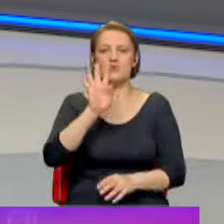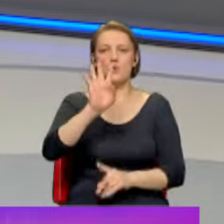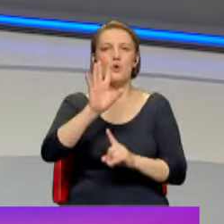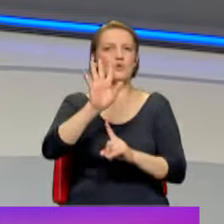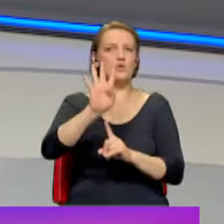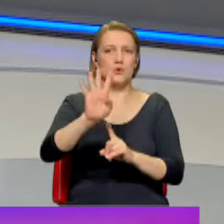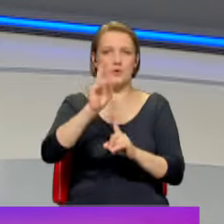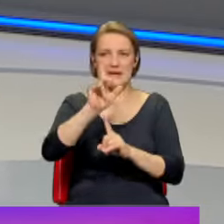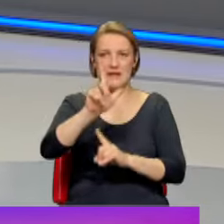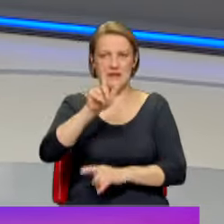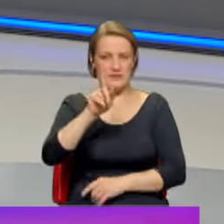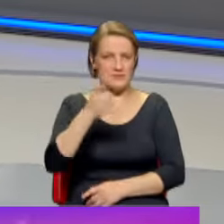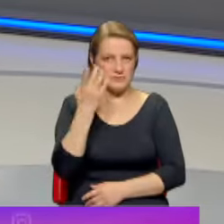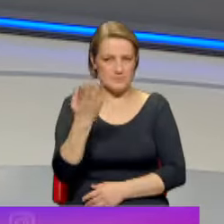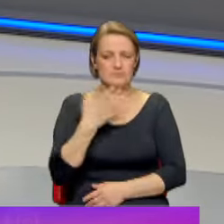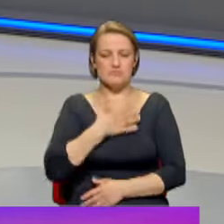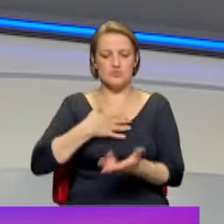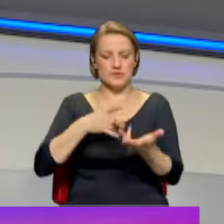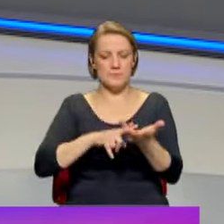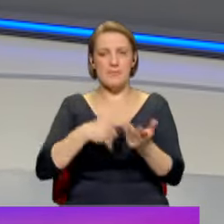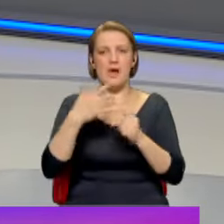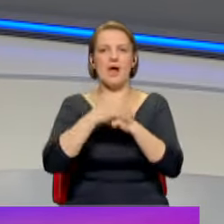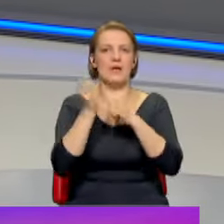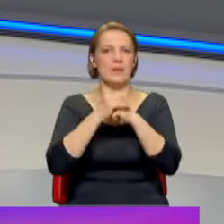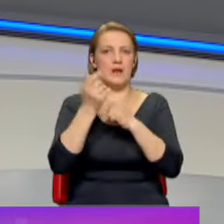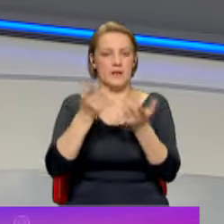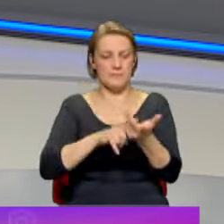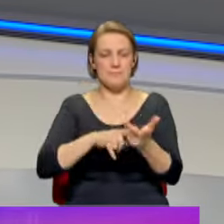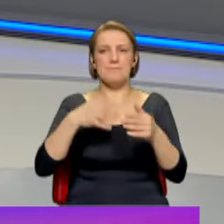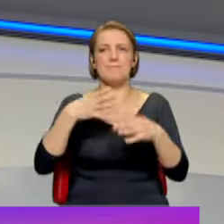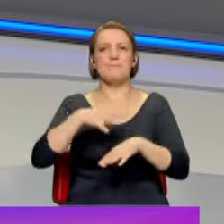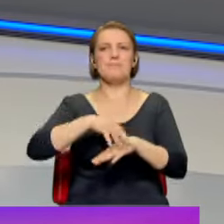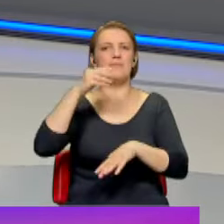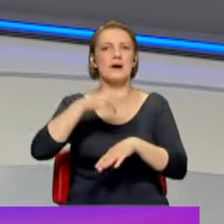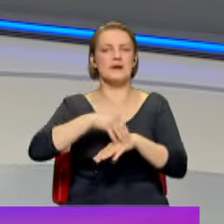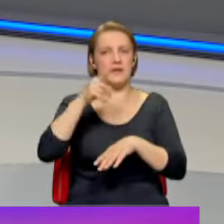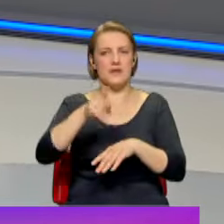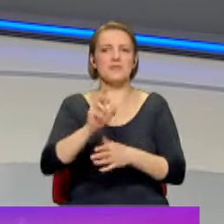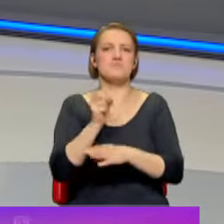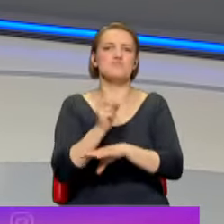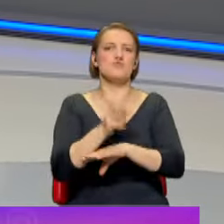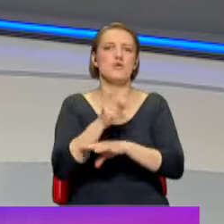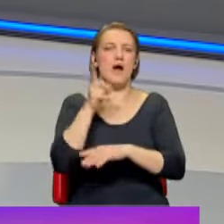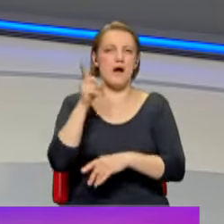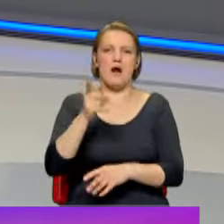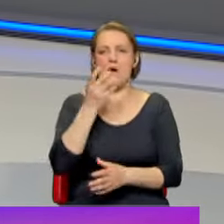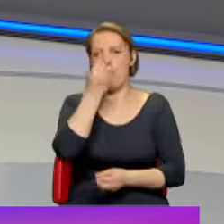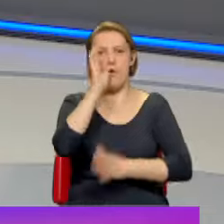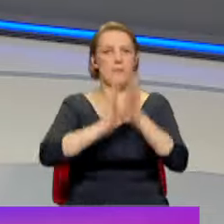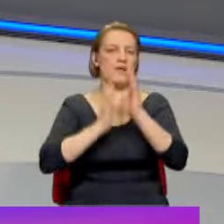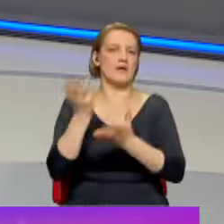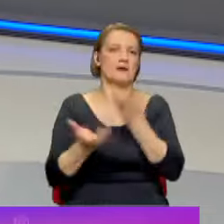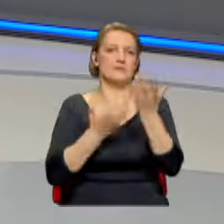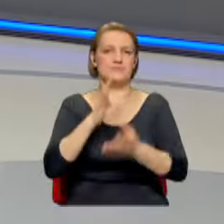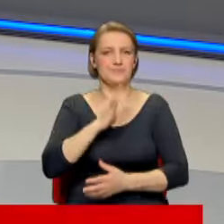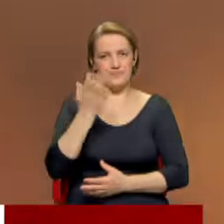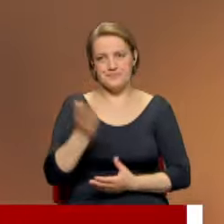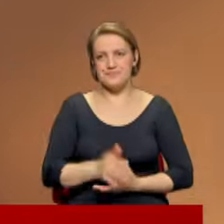ilde, o 4 ili göreceğiz. Bursa, Antalya, Mardin ve Muğla'da orman yangınları vardı.